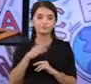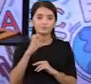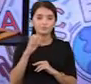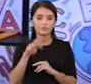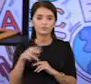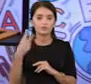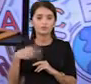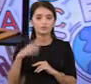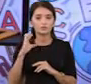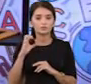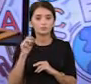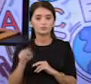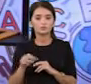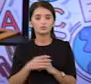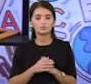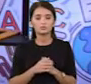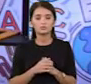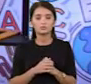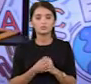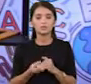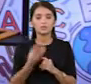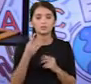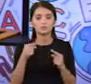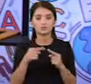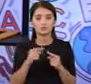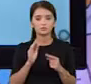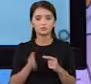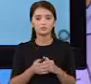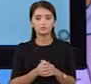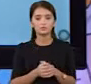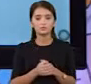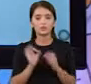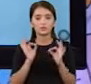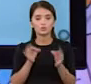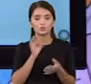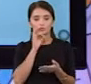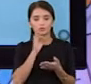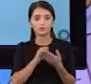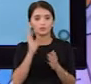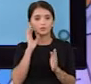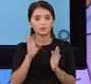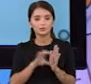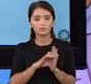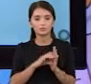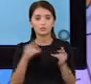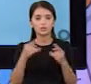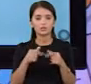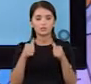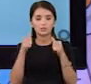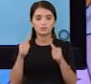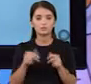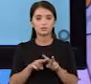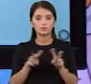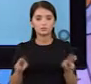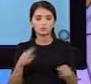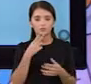cm va 20 cm nechiga teng? To'g'ri javoblarni eshitayapman. Ekran bilan